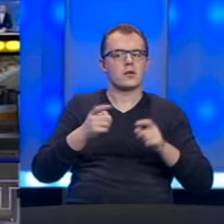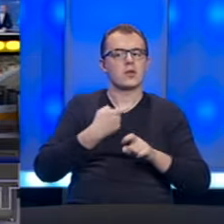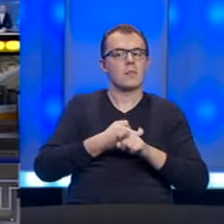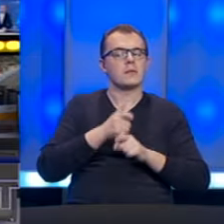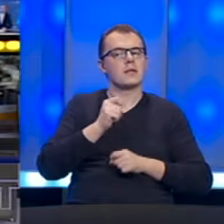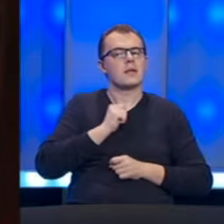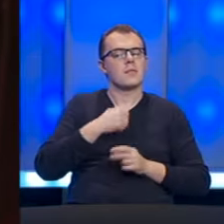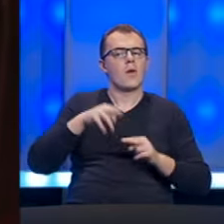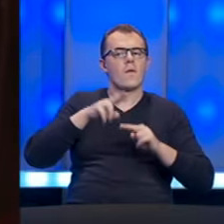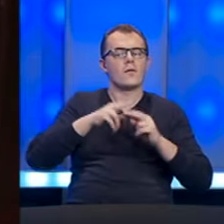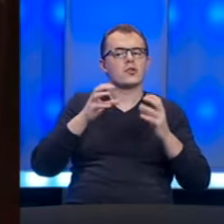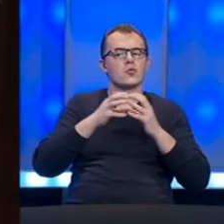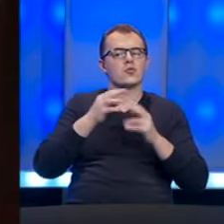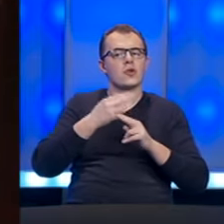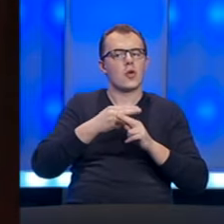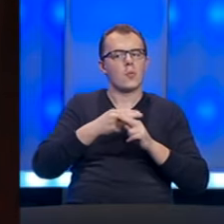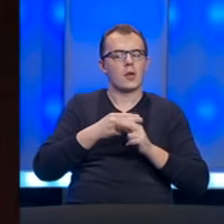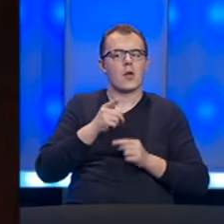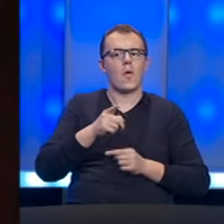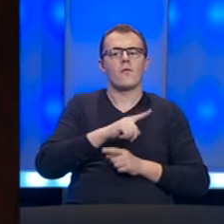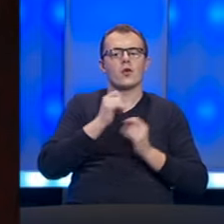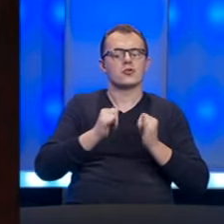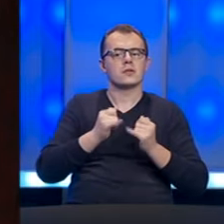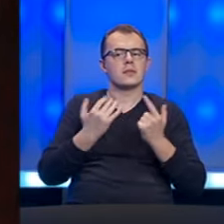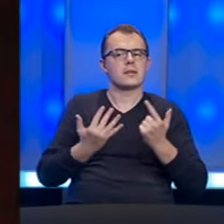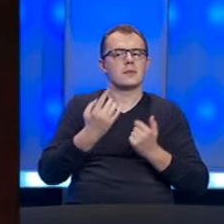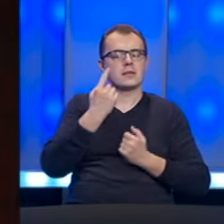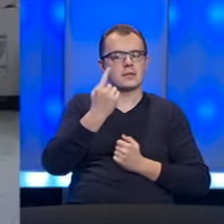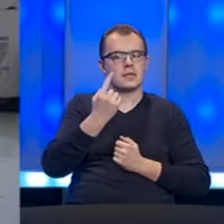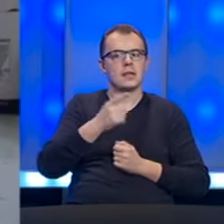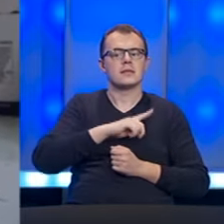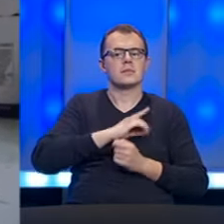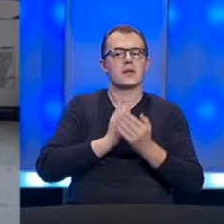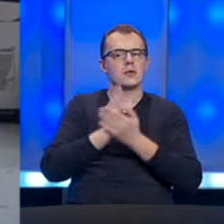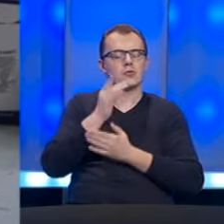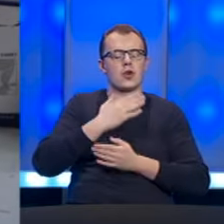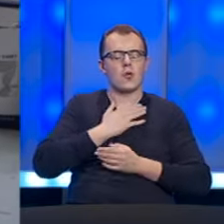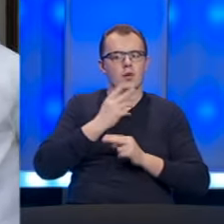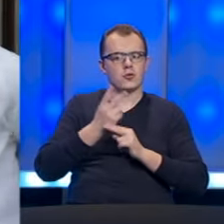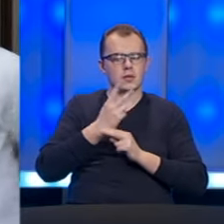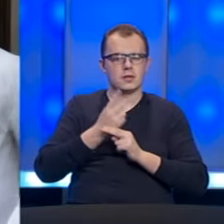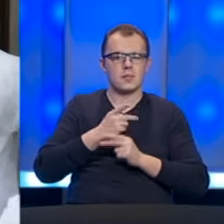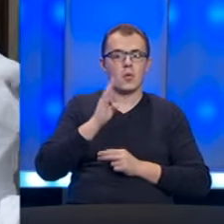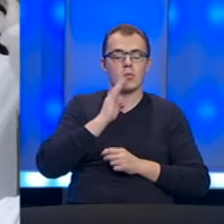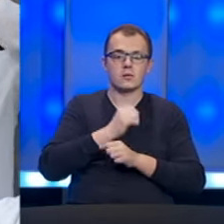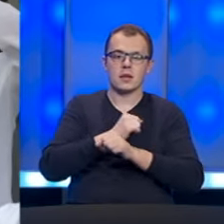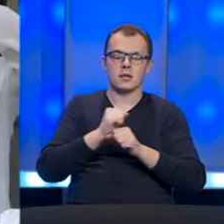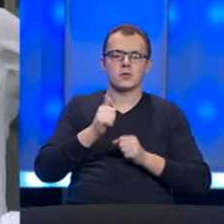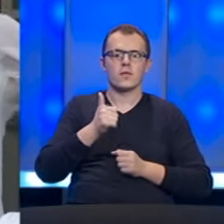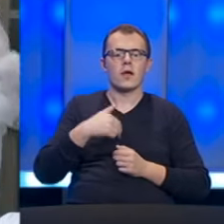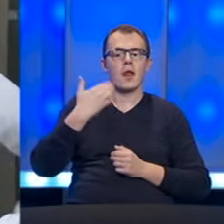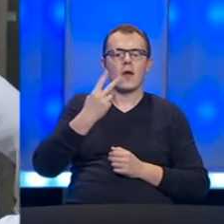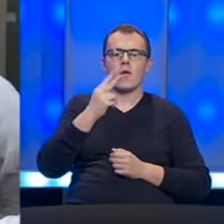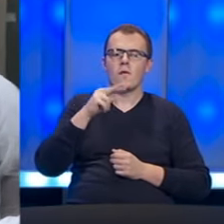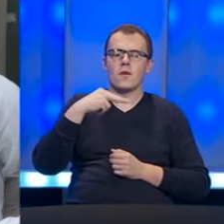je imao više udruženih oboljenja. Ovo je do sada 71 smrtni slučaj u našoj zemlji. U Bosni i Hercegovini je nakon